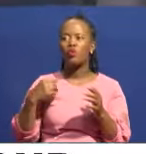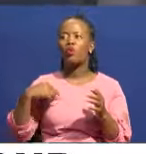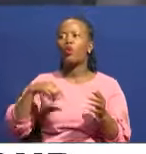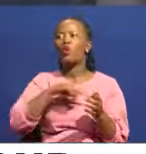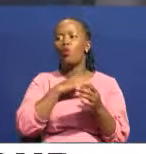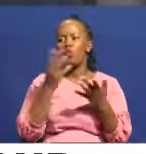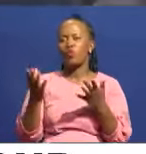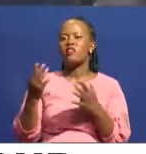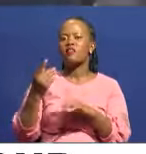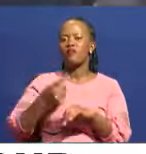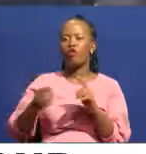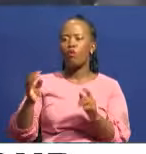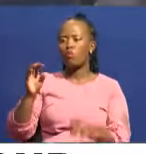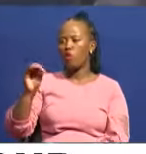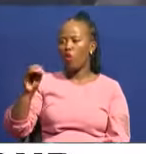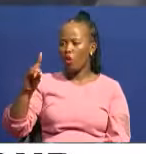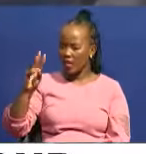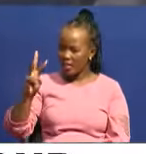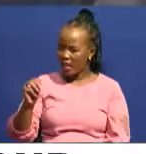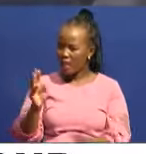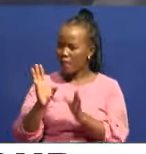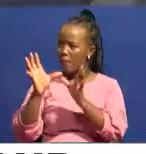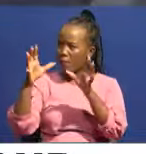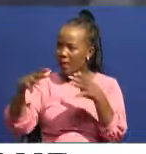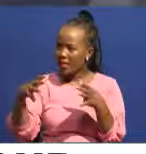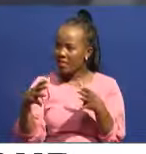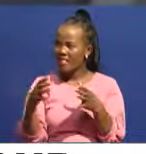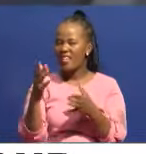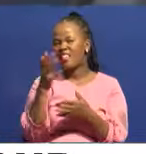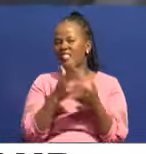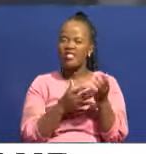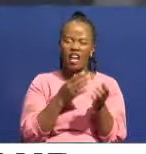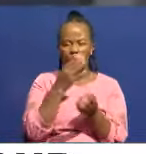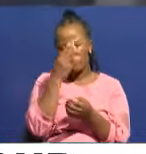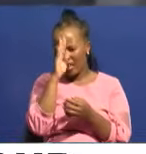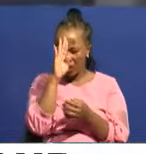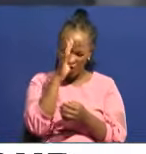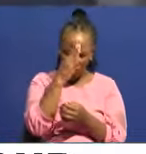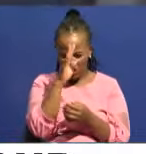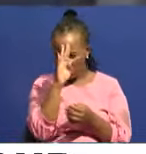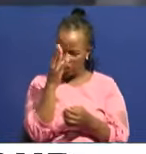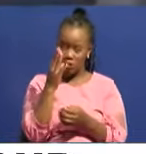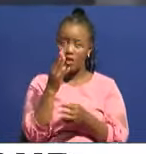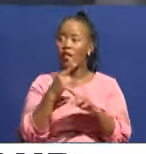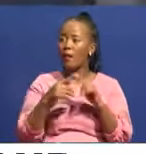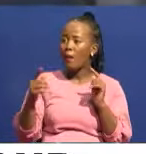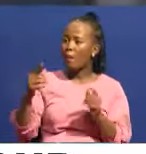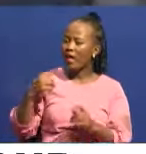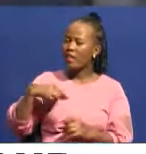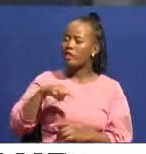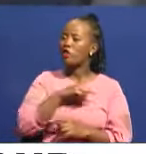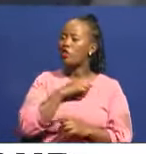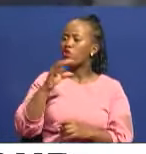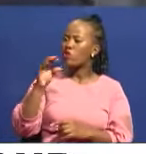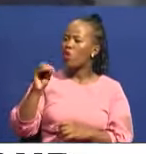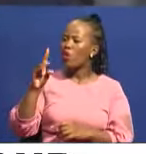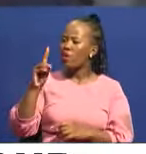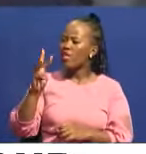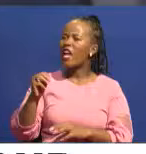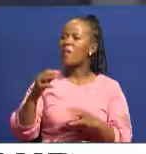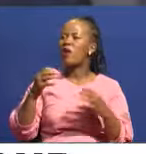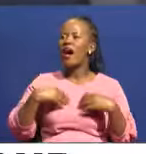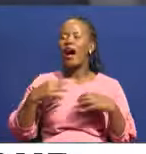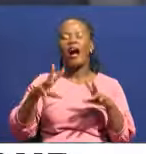cha ODM. Wale ambao kuna wasiwasi, sisi kama ODM hatujaweka mkataba wote